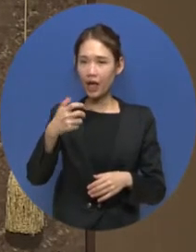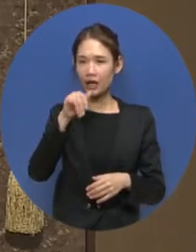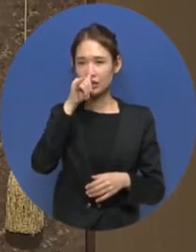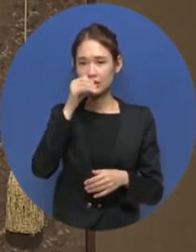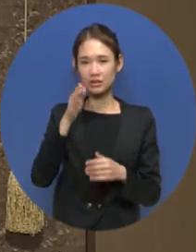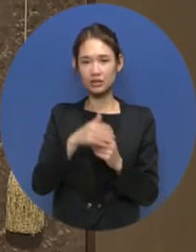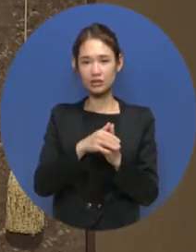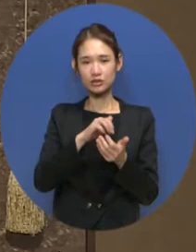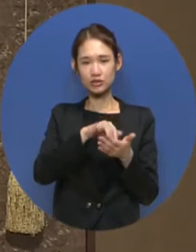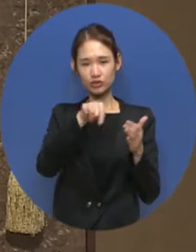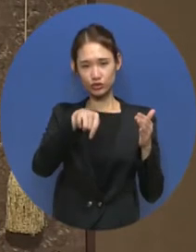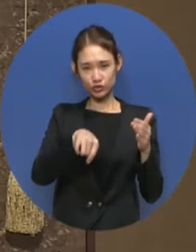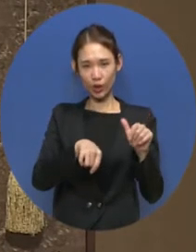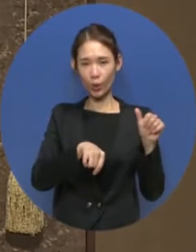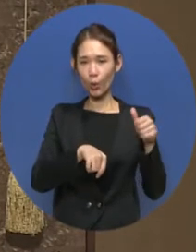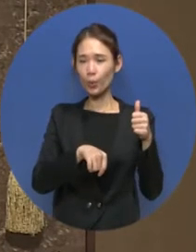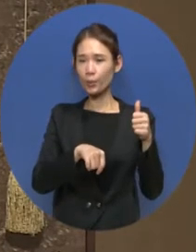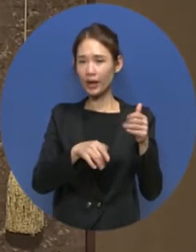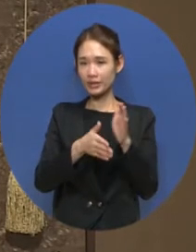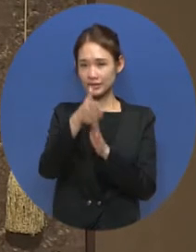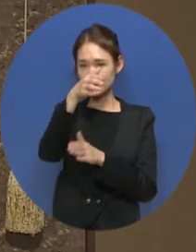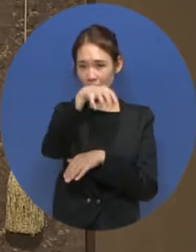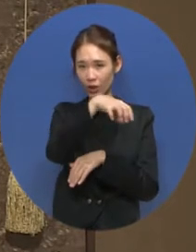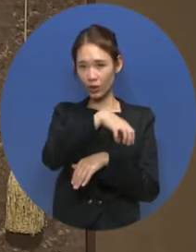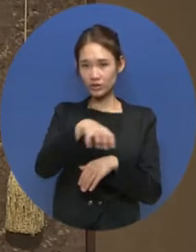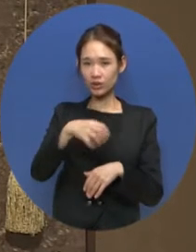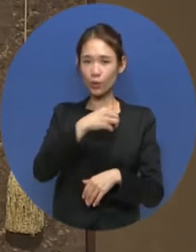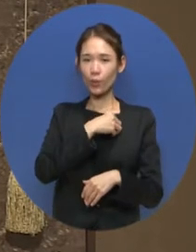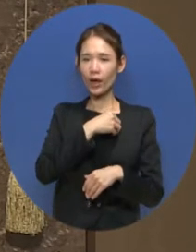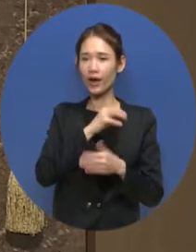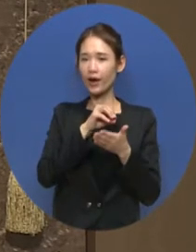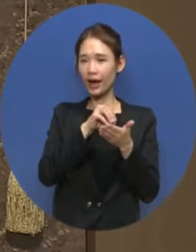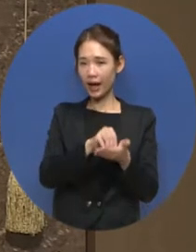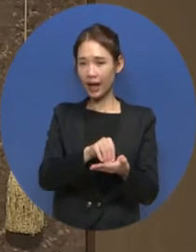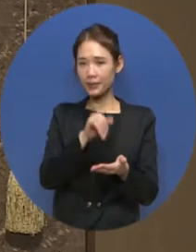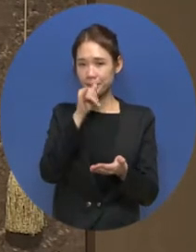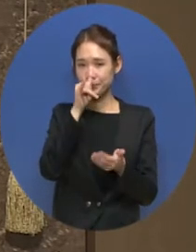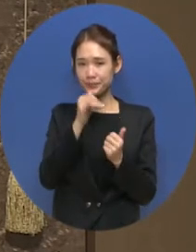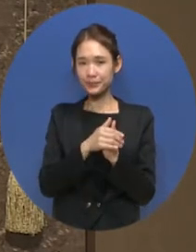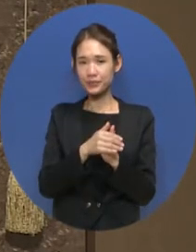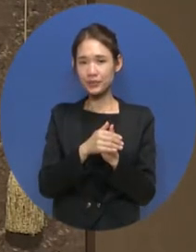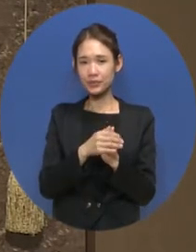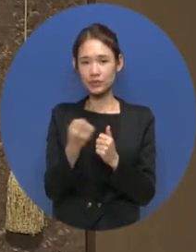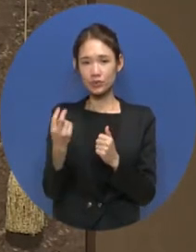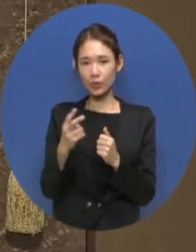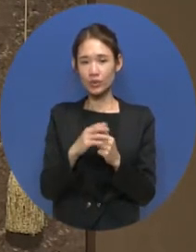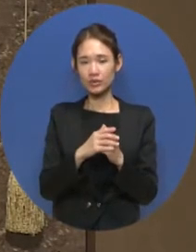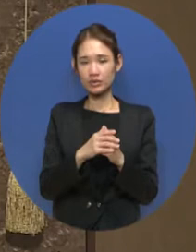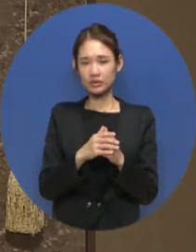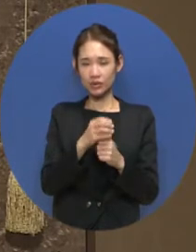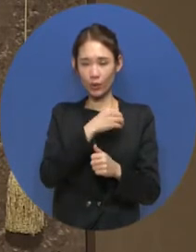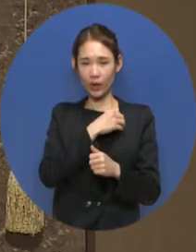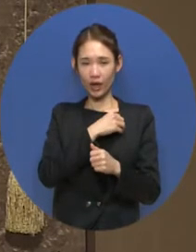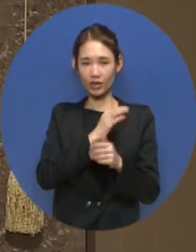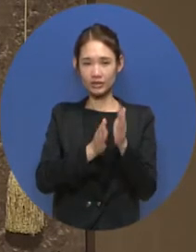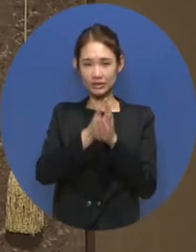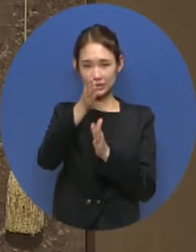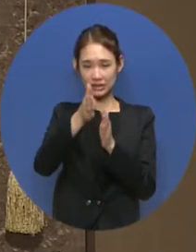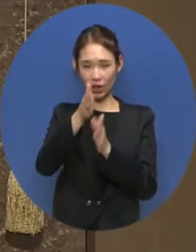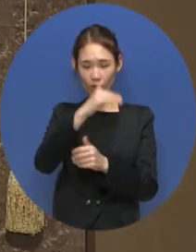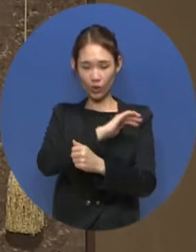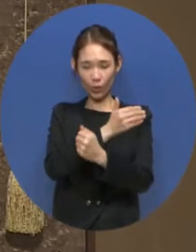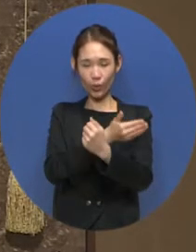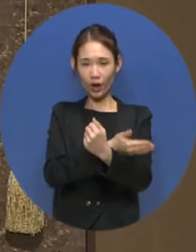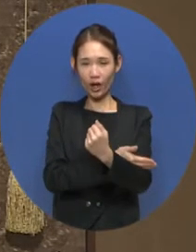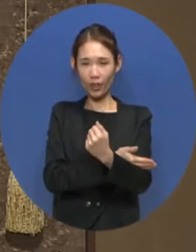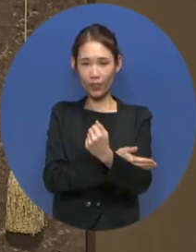중에 한 500여 개 시설들이 그 회원으로 가입이 되어 있고 그 회원 시설들의 권익을